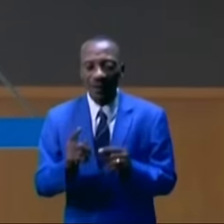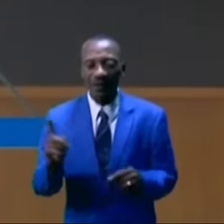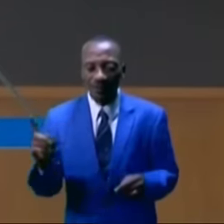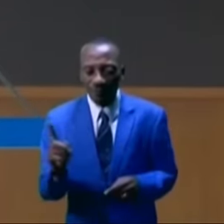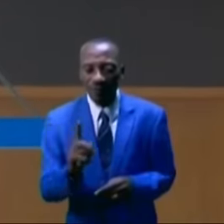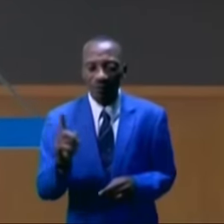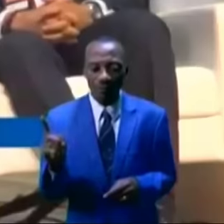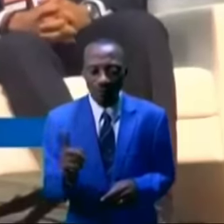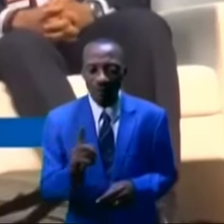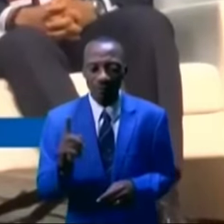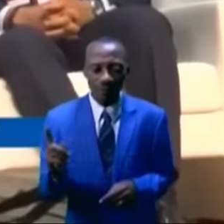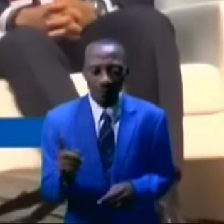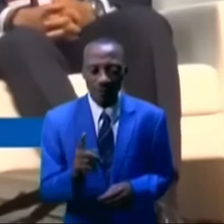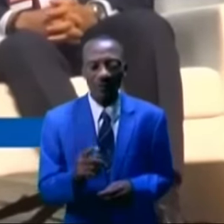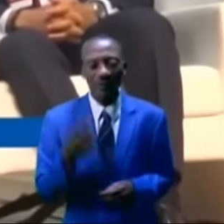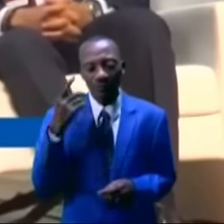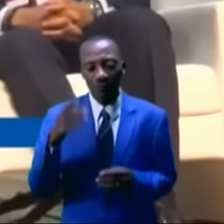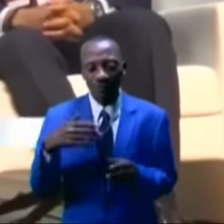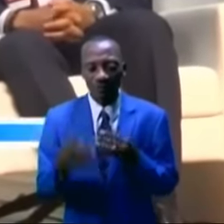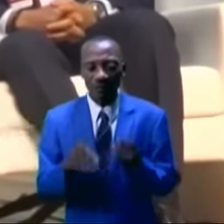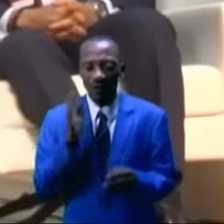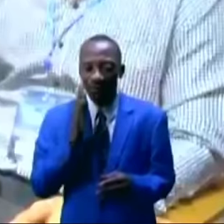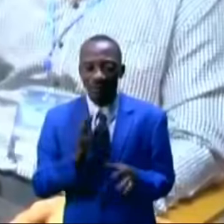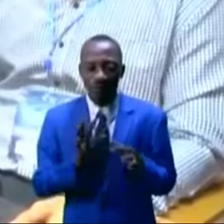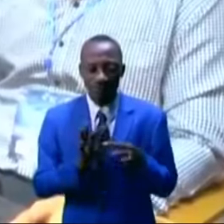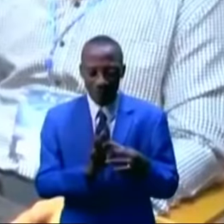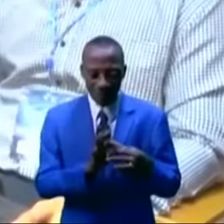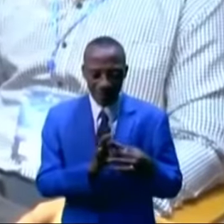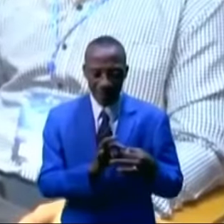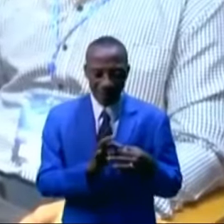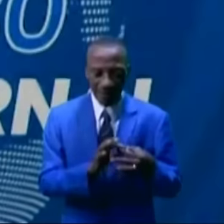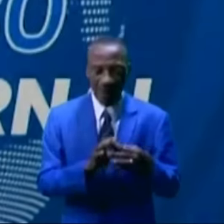en vue de nouer des partenariats mutuellement avantageux.